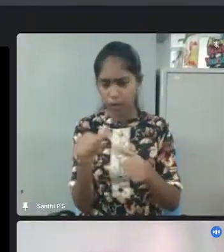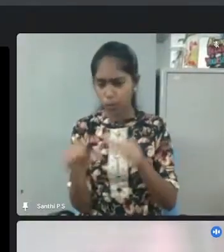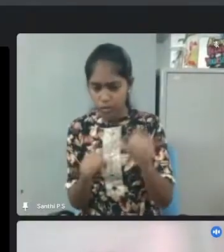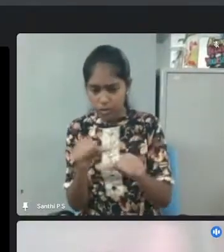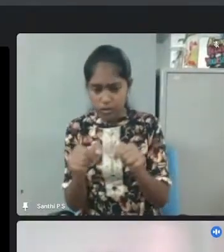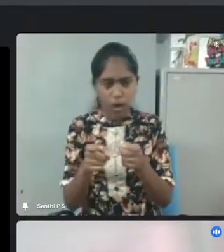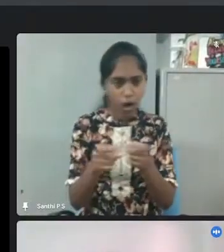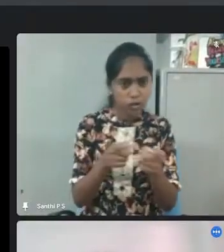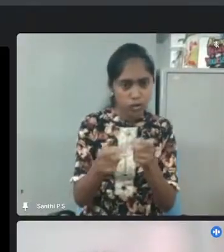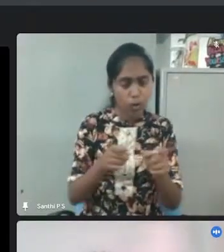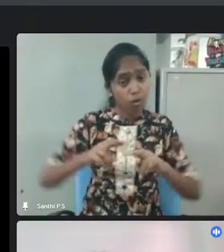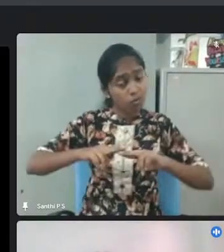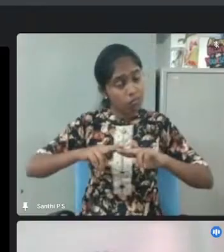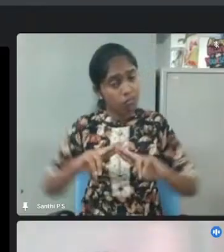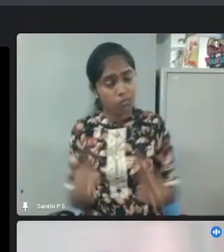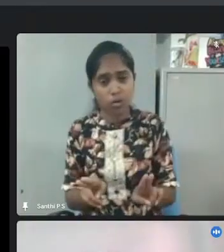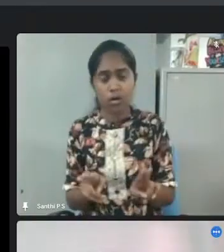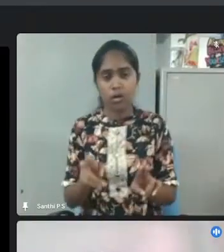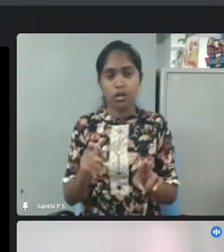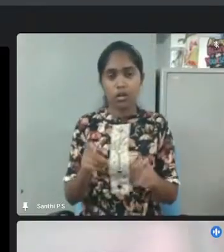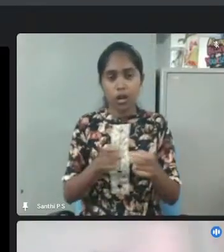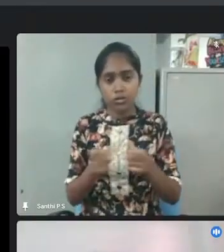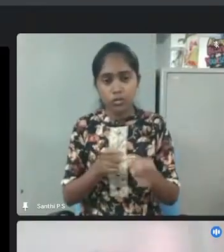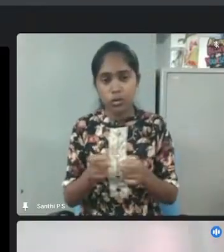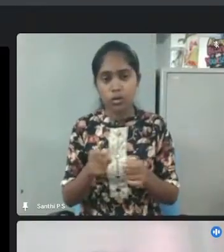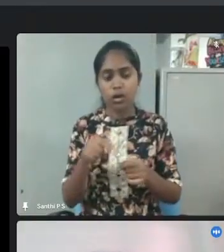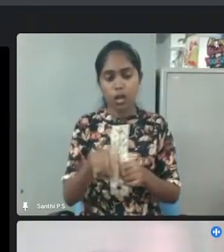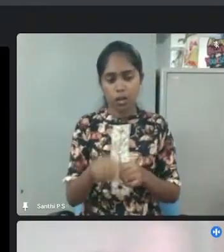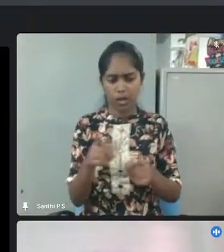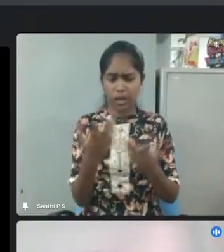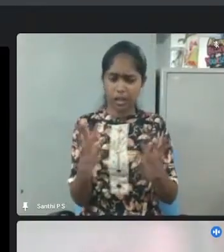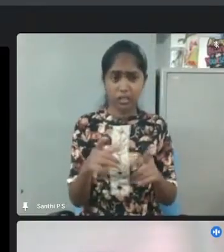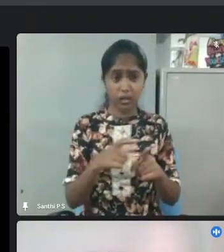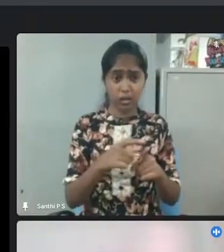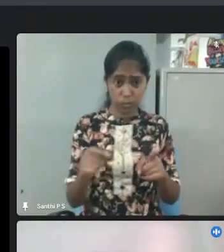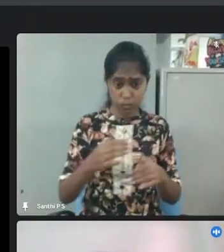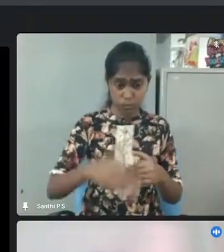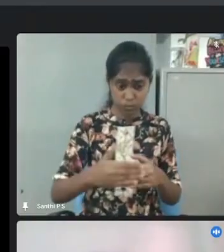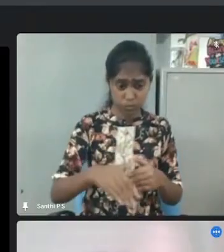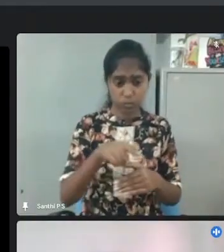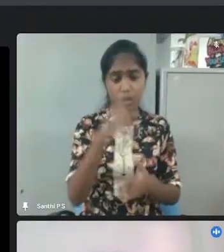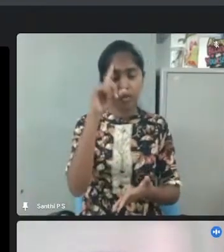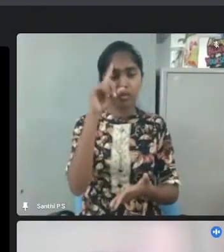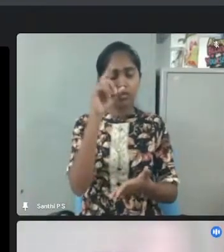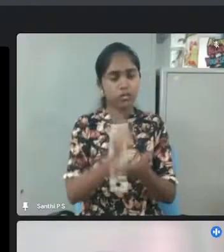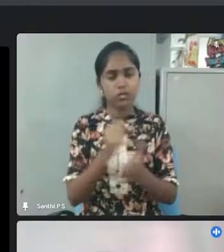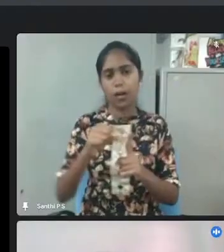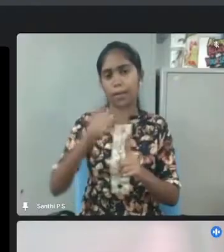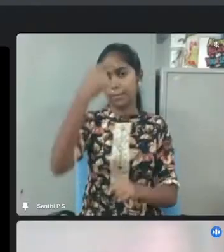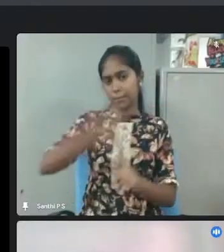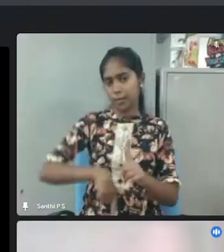നിയന്ത്രിക്കുന്നതും അൾട്ടിമേറ്റ്ലി എത്രത്തോളം അവർക്ക് ഓരോ കാര്യങ്ങളും ചെയ്യാൻ പറ്റും എന്ന് തീരുമാനിക്കുന്നത്